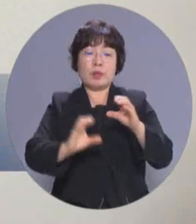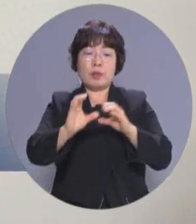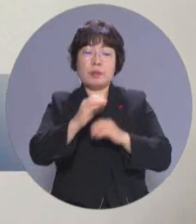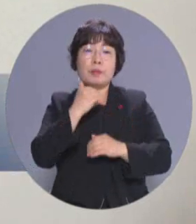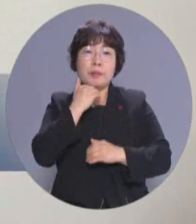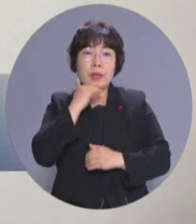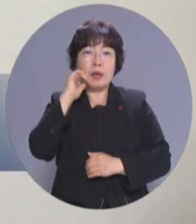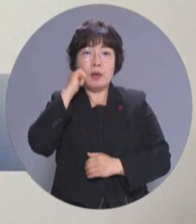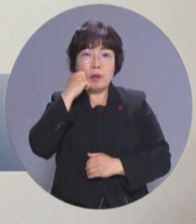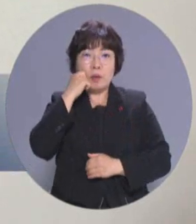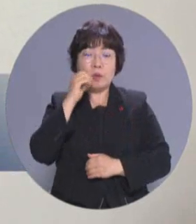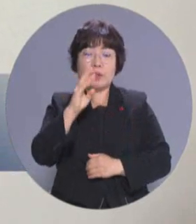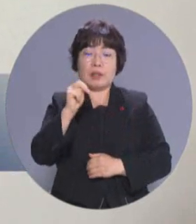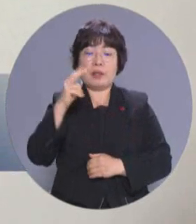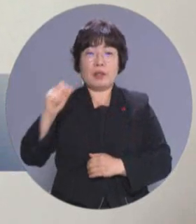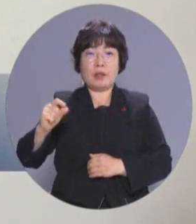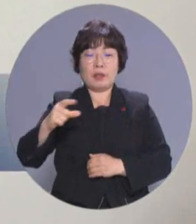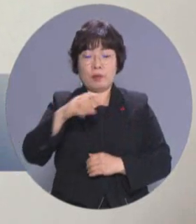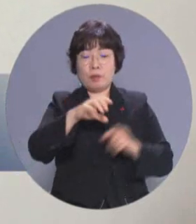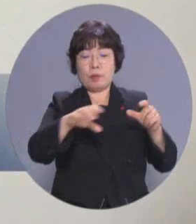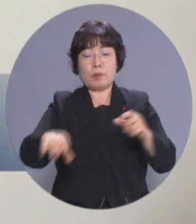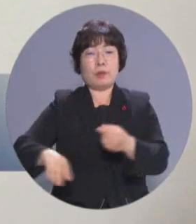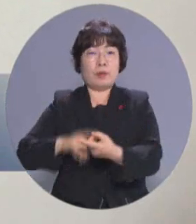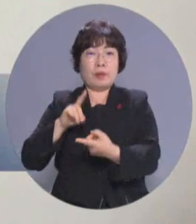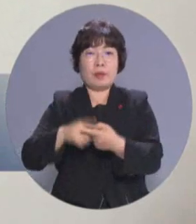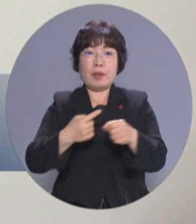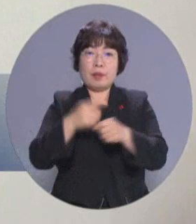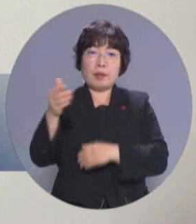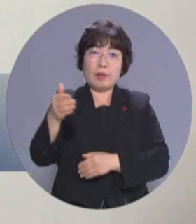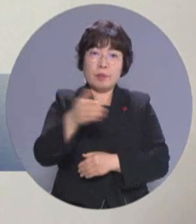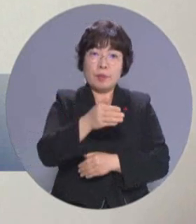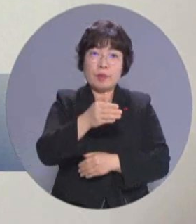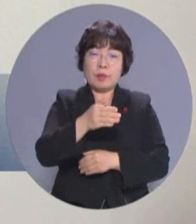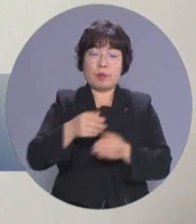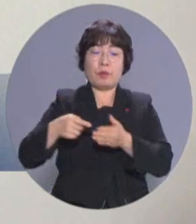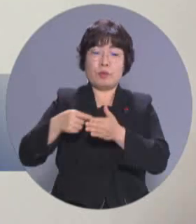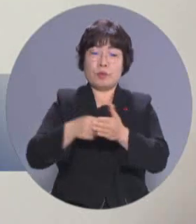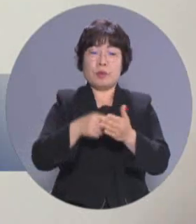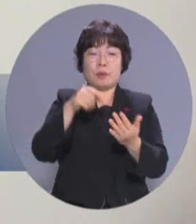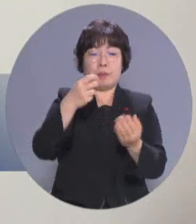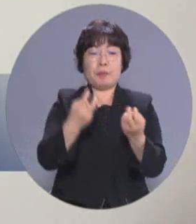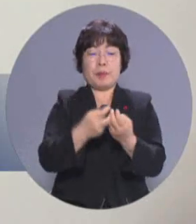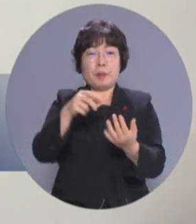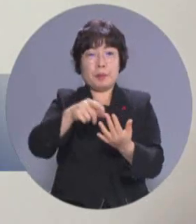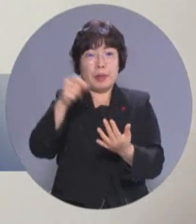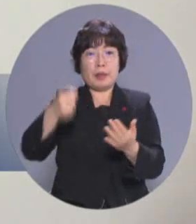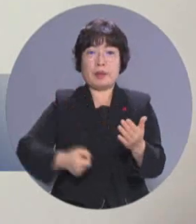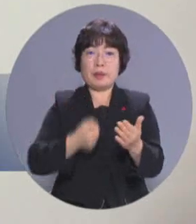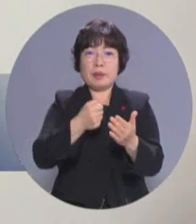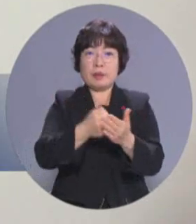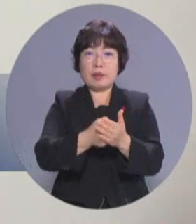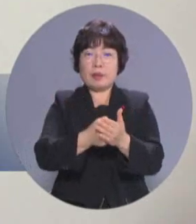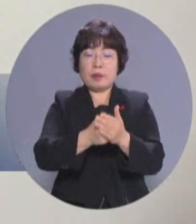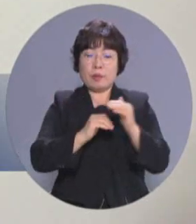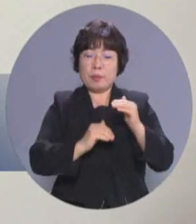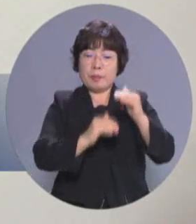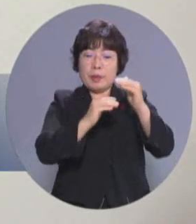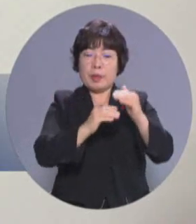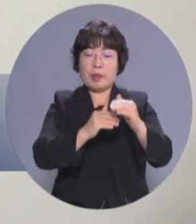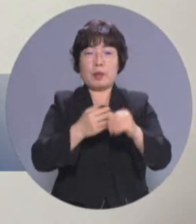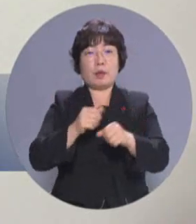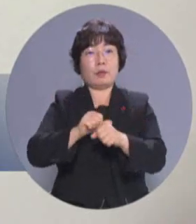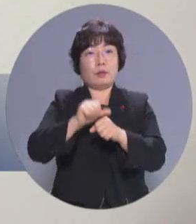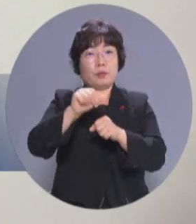때문에 CNT요 단지만 해서 내년부터 추진 방식을 결정을 하고 그 절차대로 해서